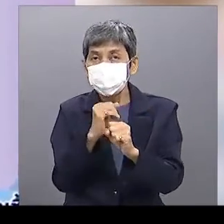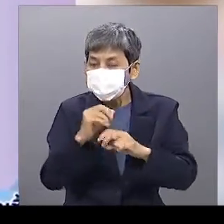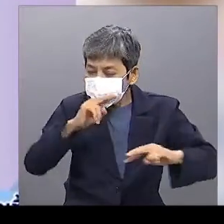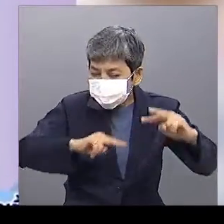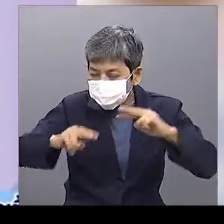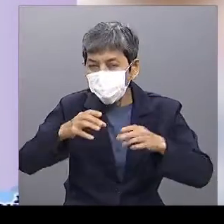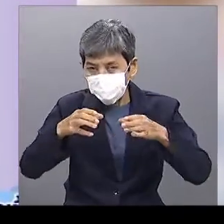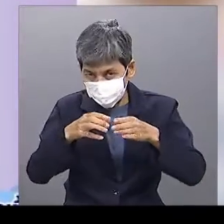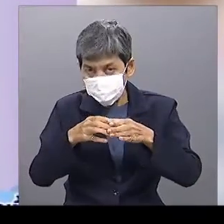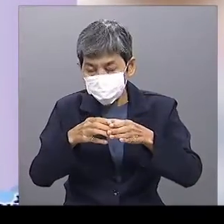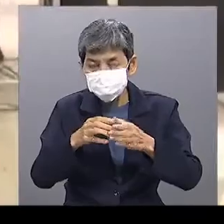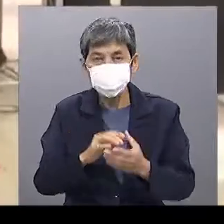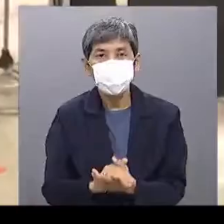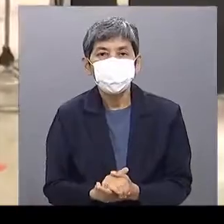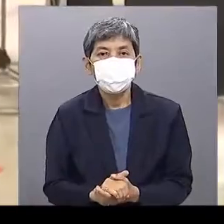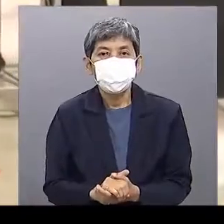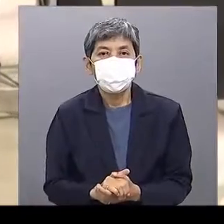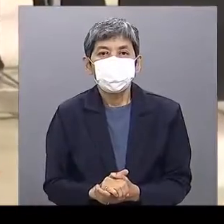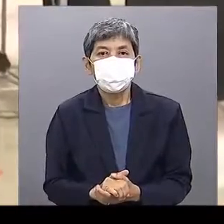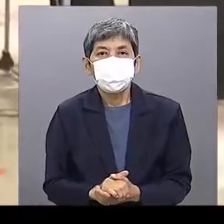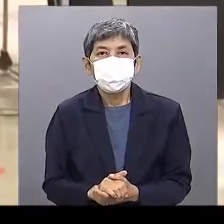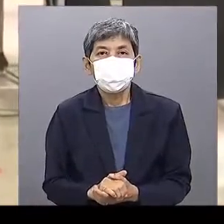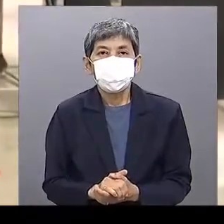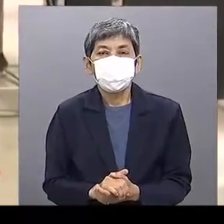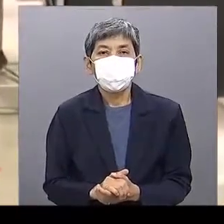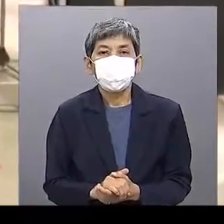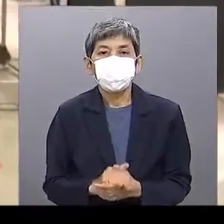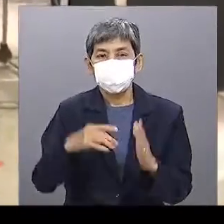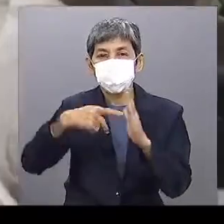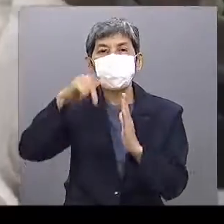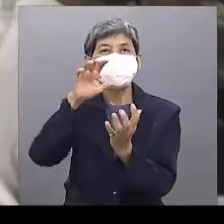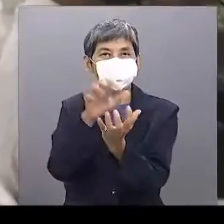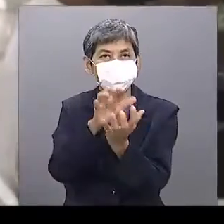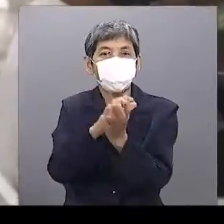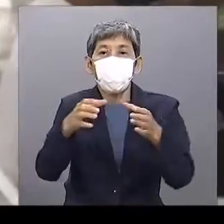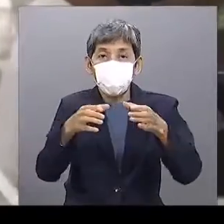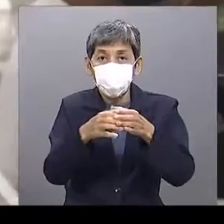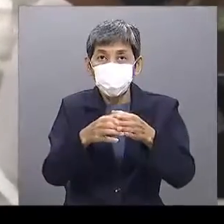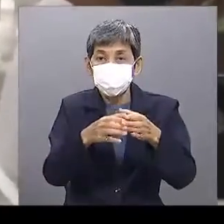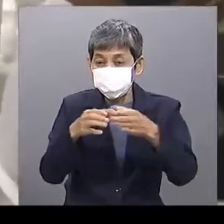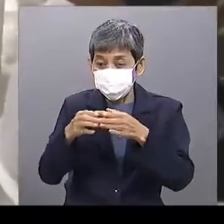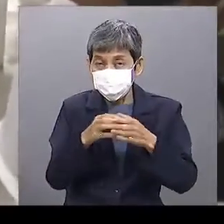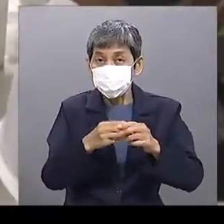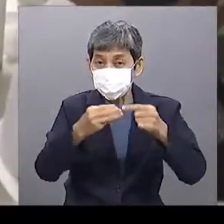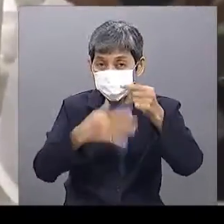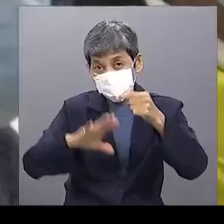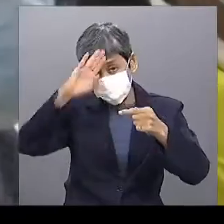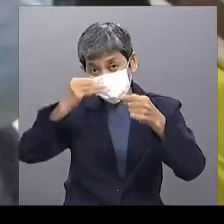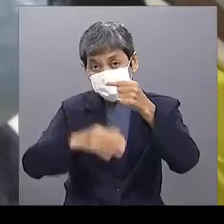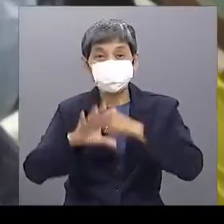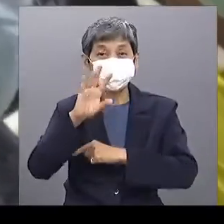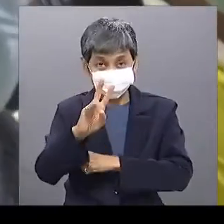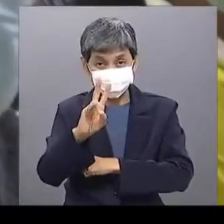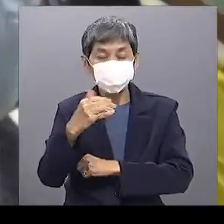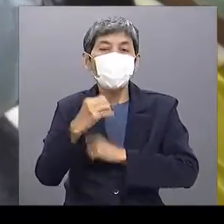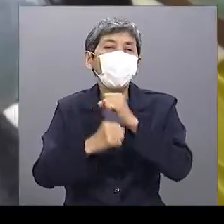พิ่มเติมแล้วค่ะที่จังหวัดพิจิตรประชาชนกลุ่ม7กลุ่มเสี่ยง7โรคกลุ่มเสี่ยงและคนที่มีอายุ60ปี